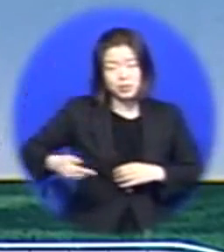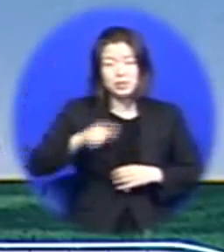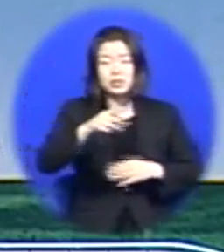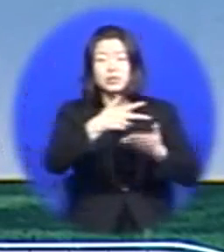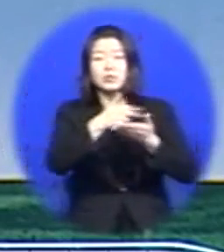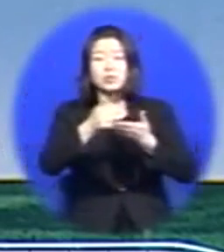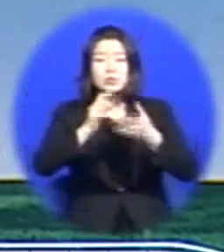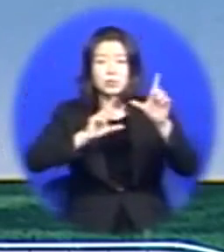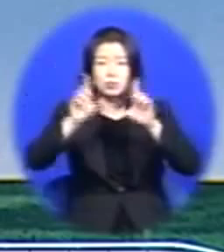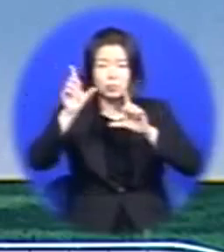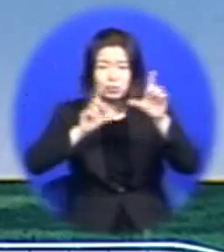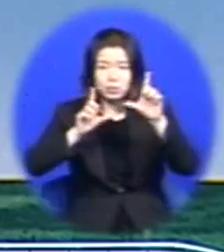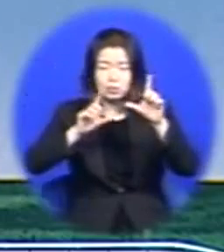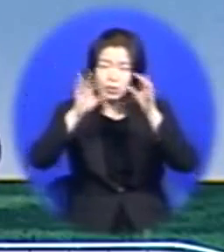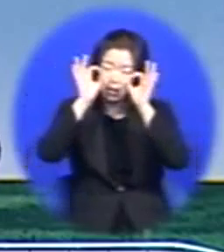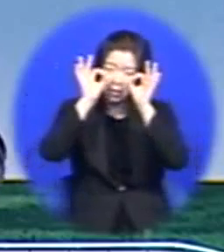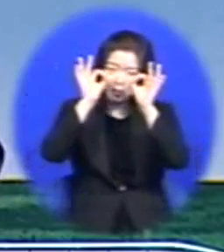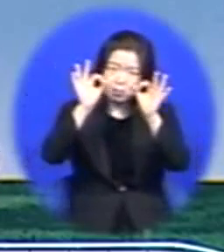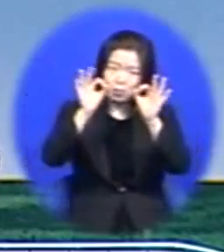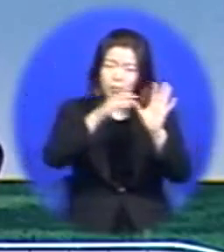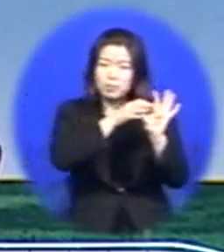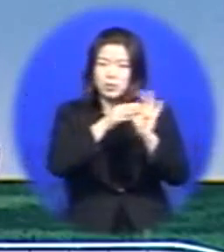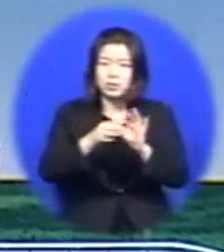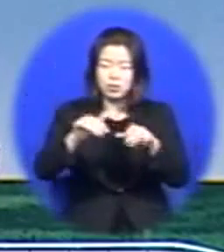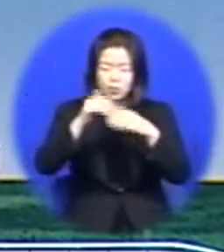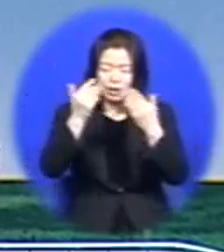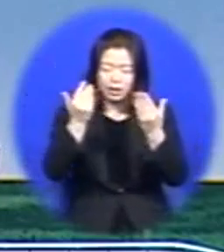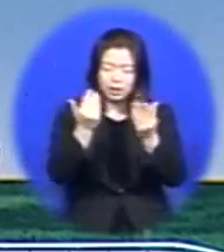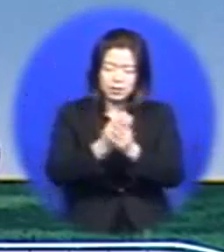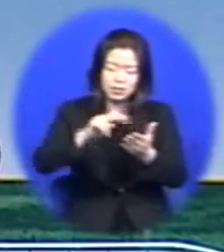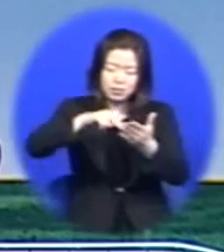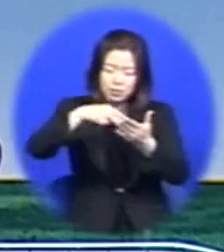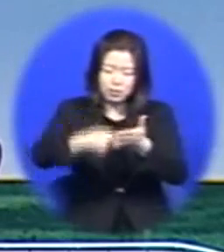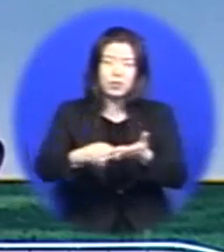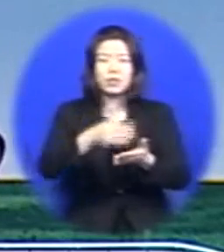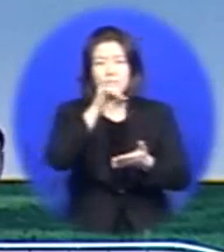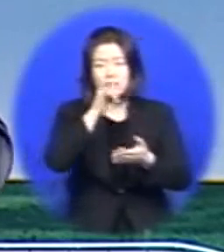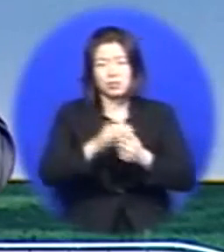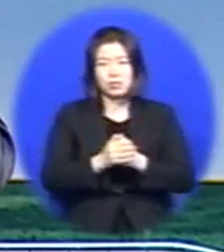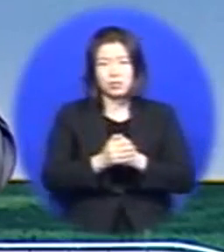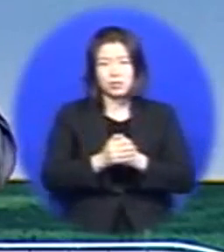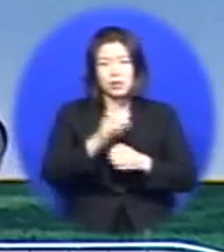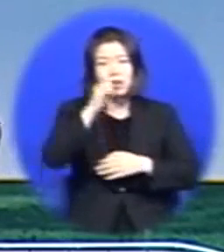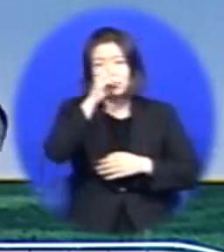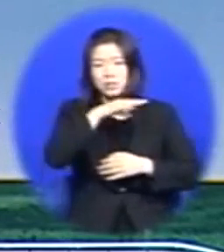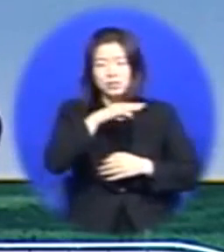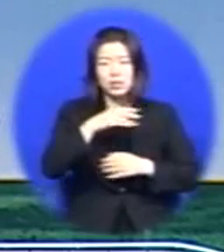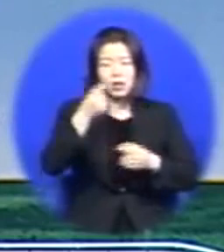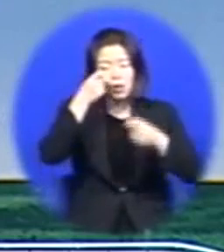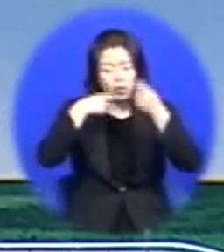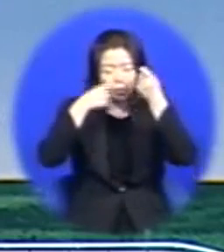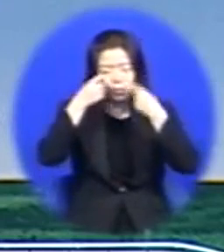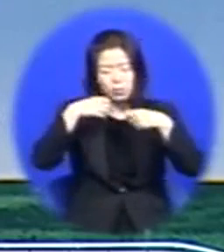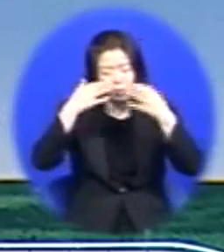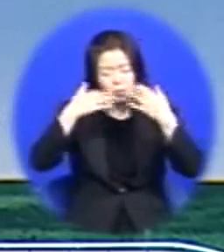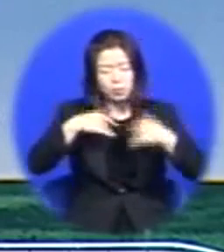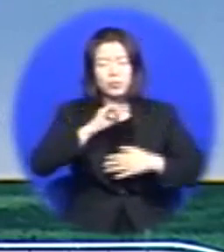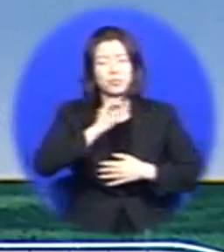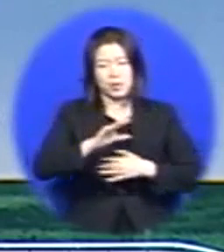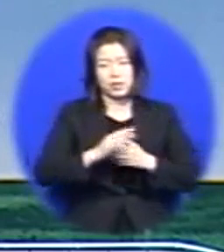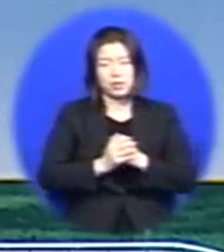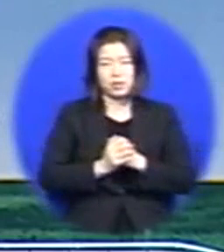모습을 보면서 완전히 꼬꾸라졌어요. 그냥 울기밖에 할 게 없어요.